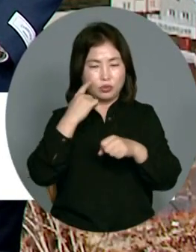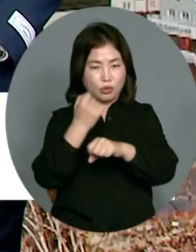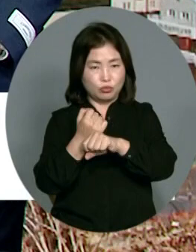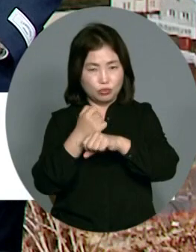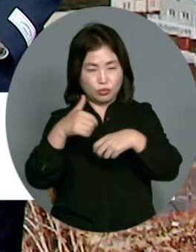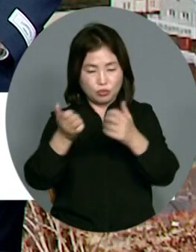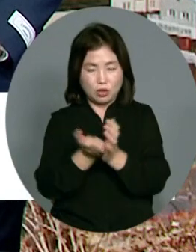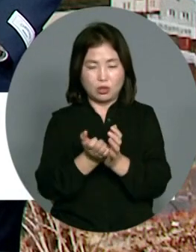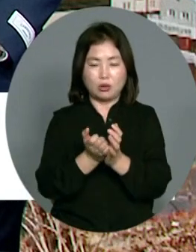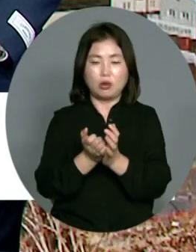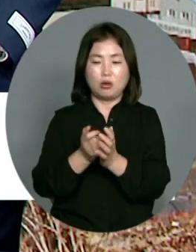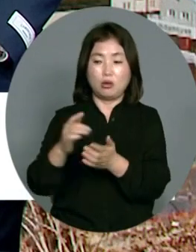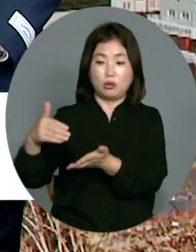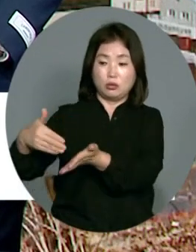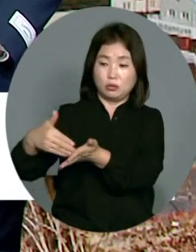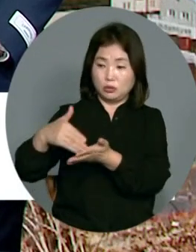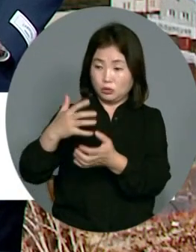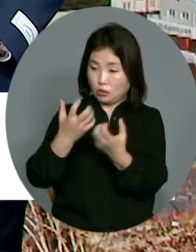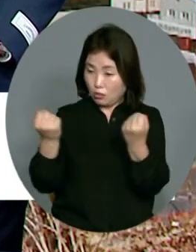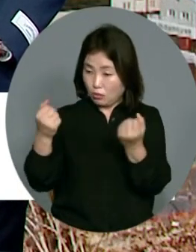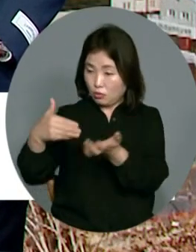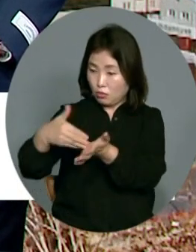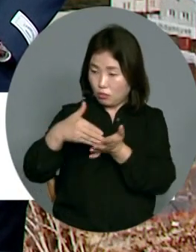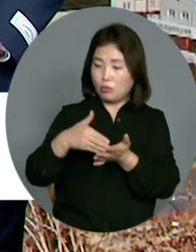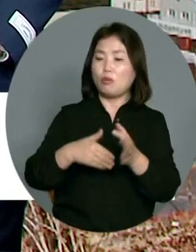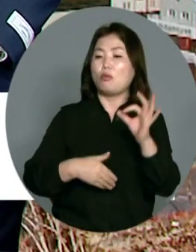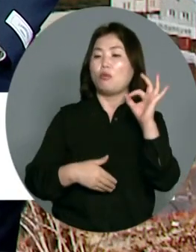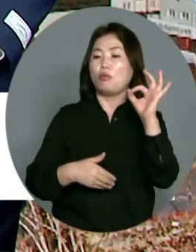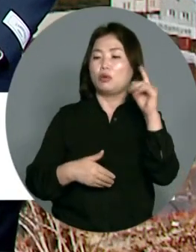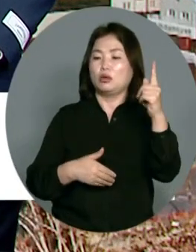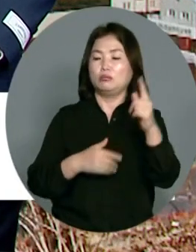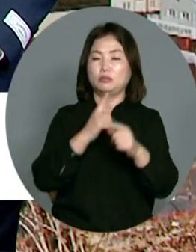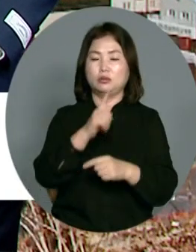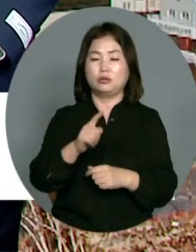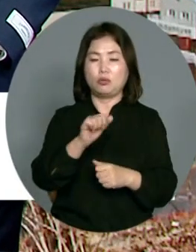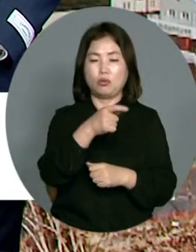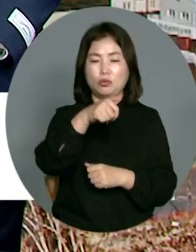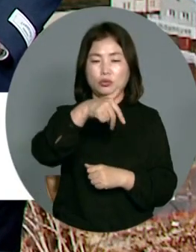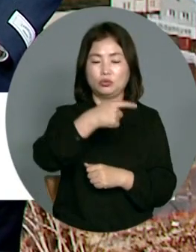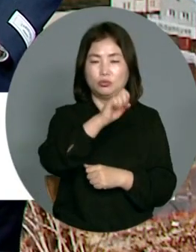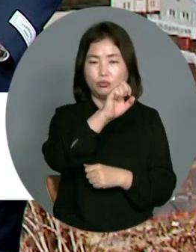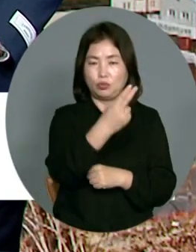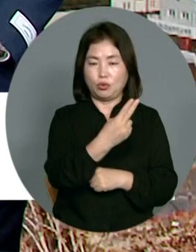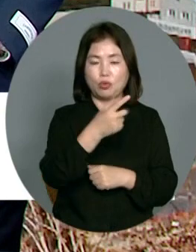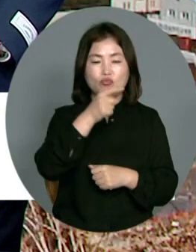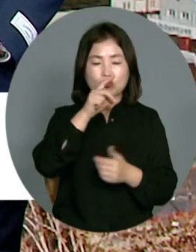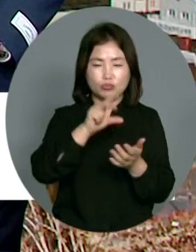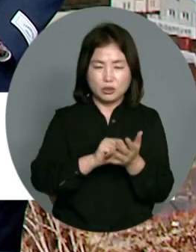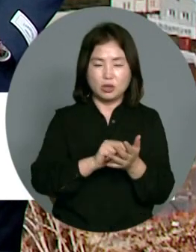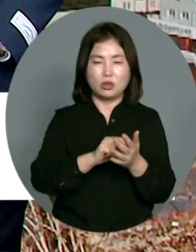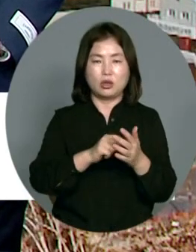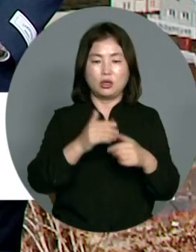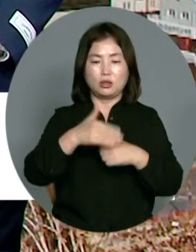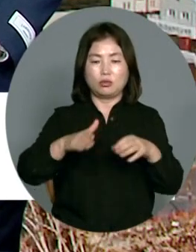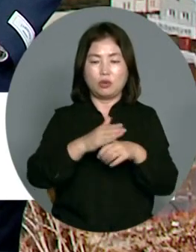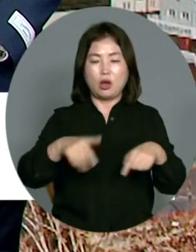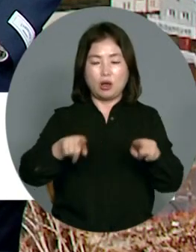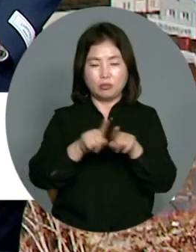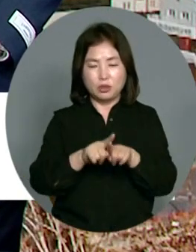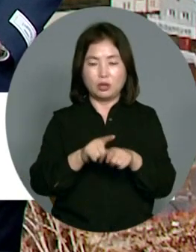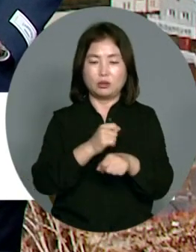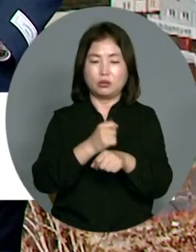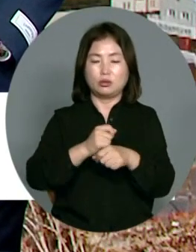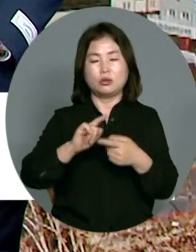대구시가 전격 수용하게 따고 오늘 밝혔습니다 홍준표 되고 시장이 물 문제 같은 대구경북 공통 과제 를